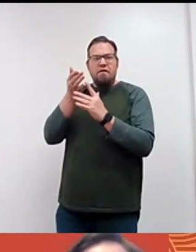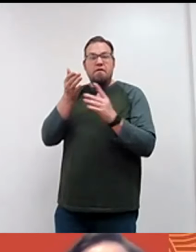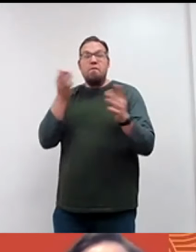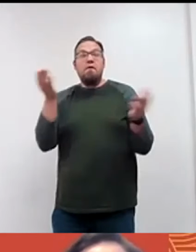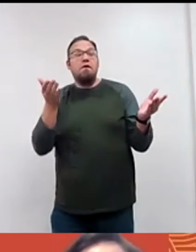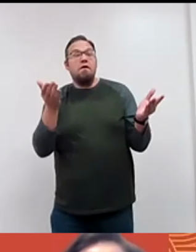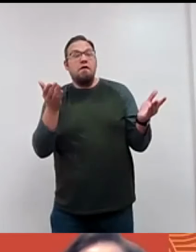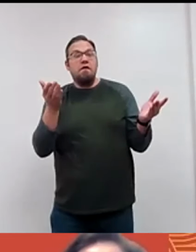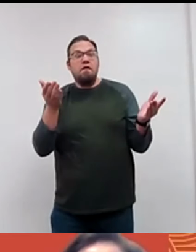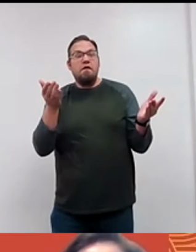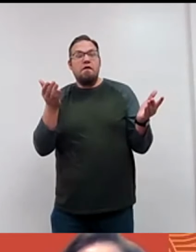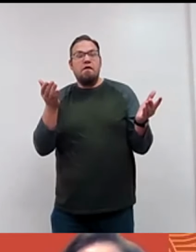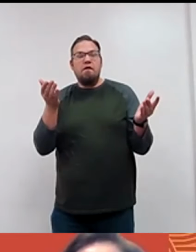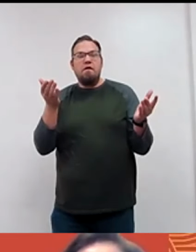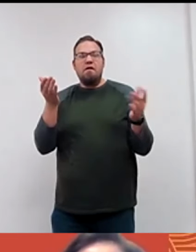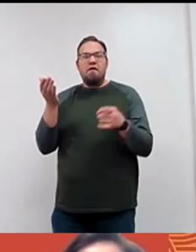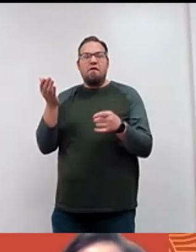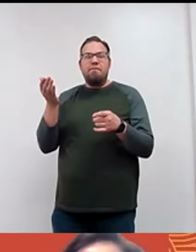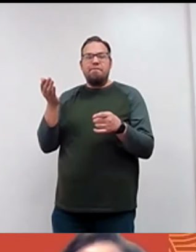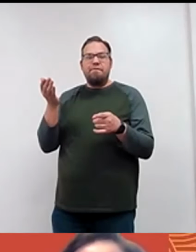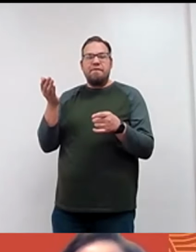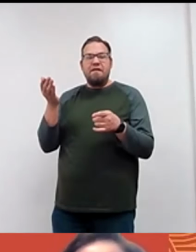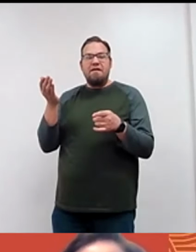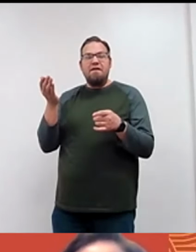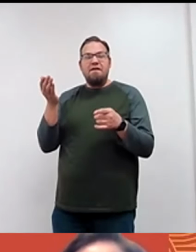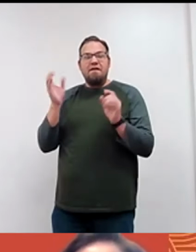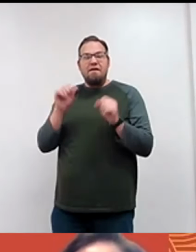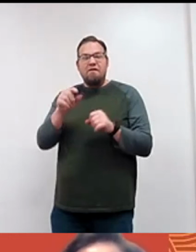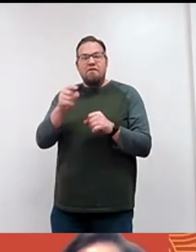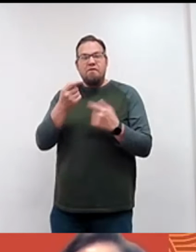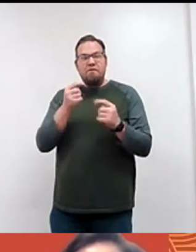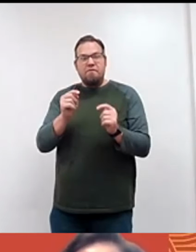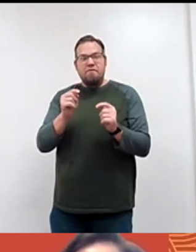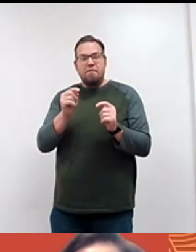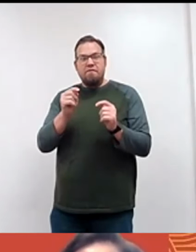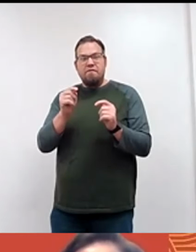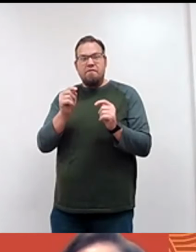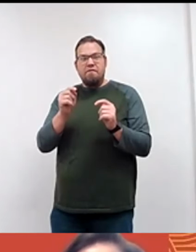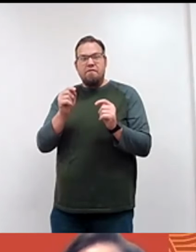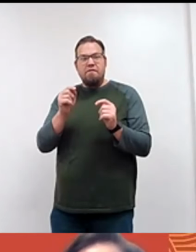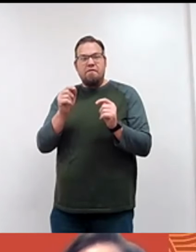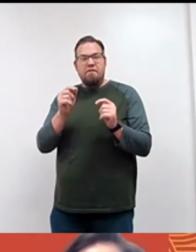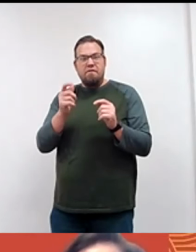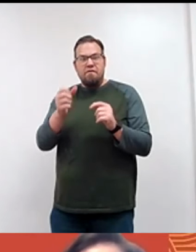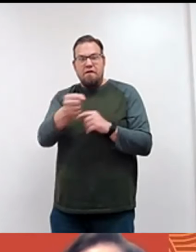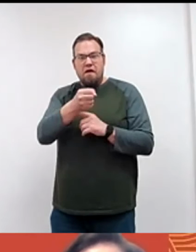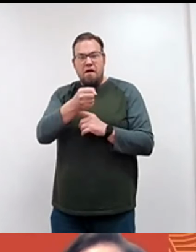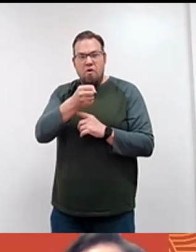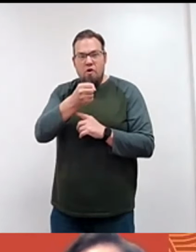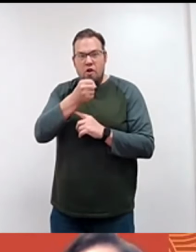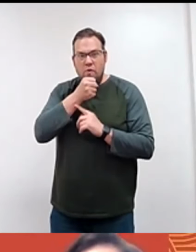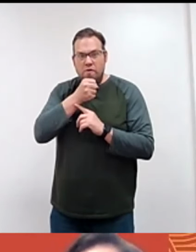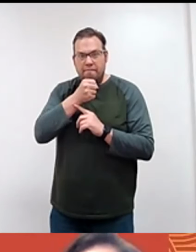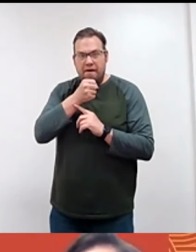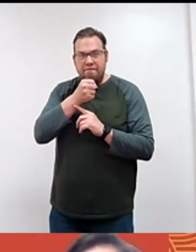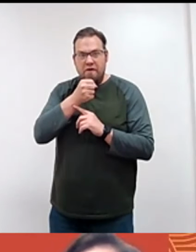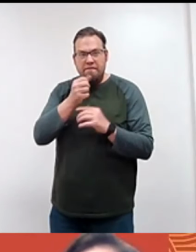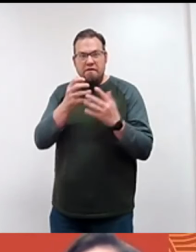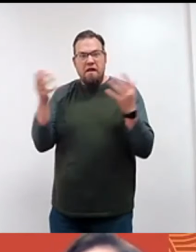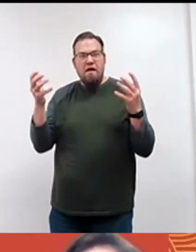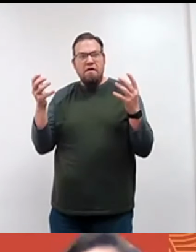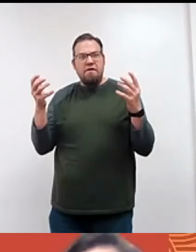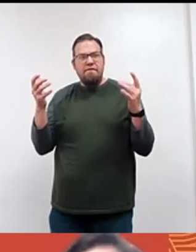لنا بفعل التكنولوجيا. أسفل إذا speak up maybe closer to the microphone. There's a lot of.